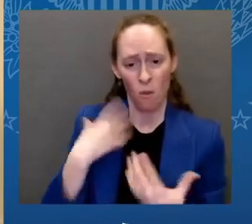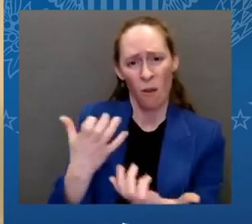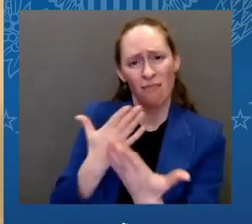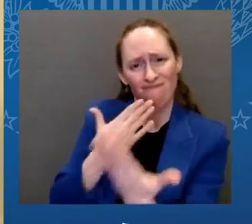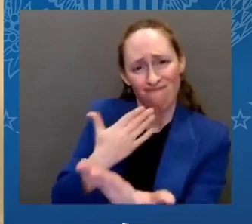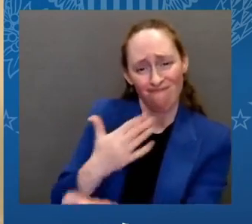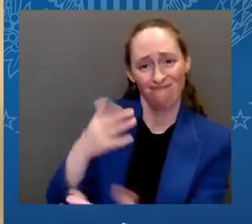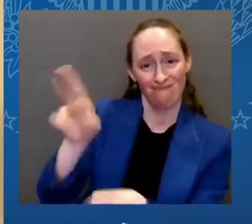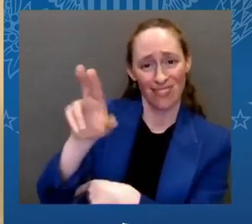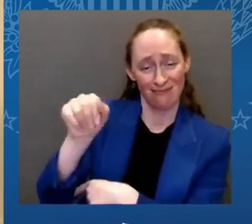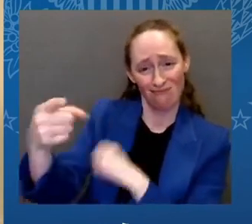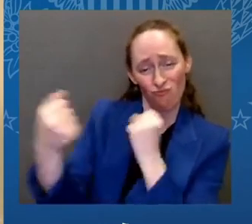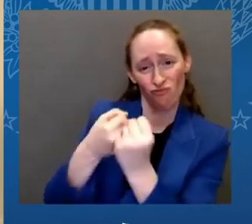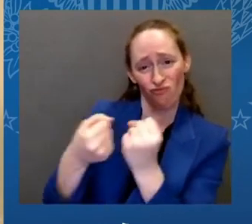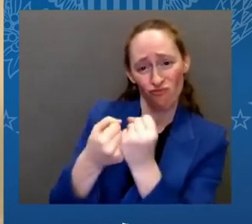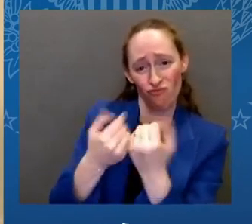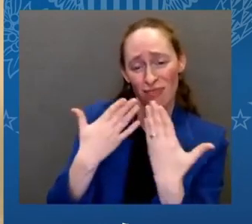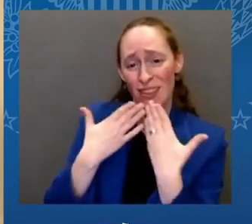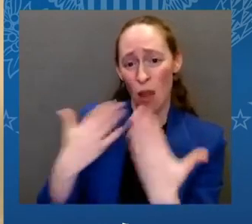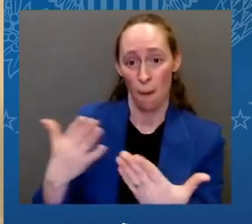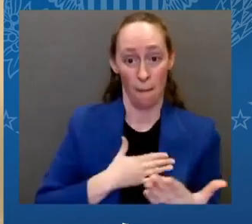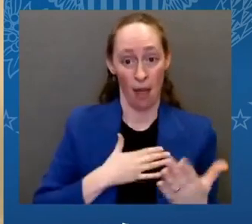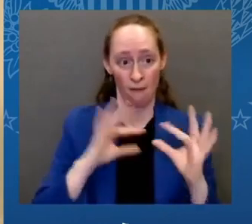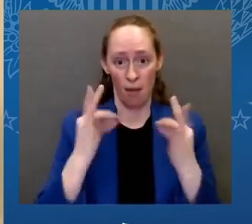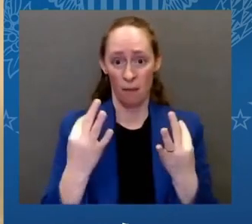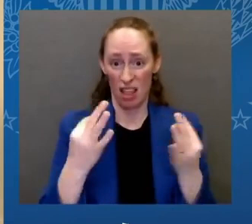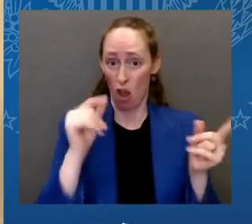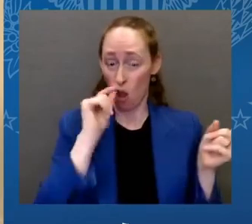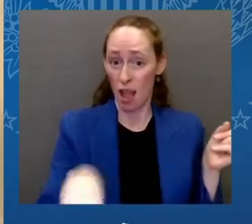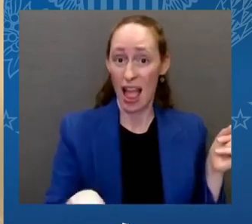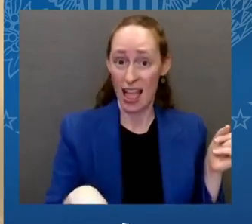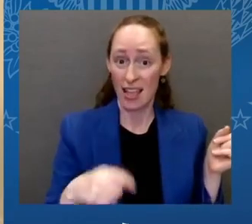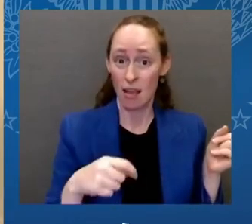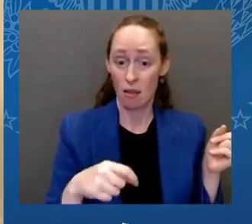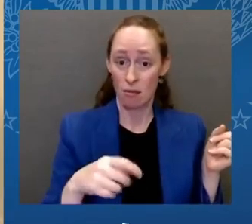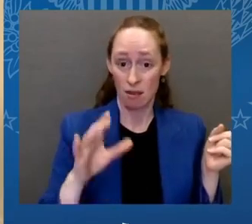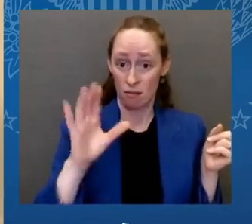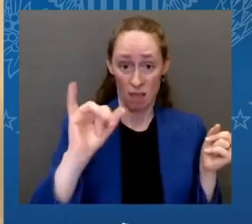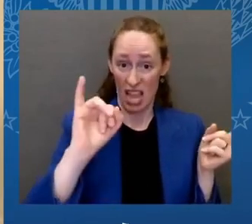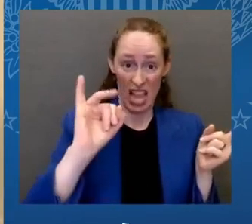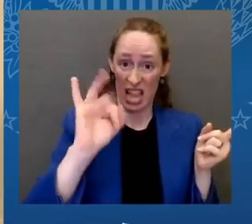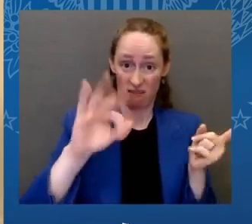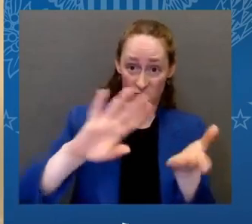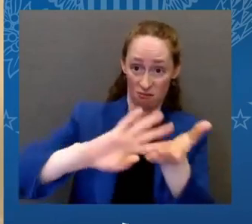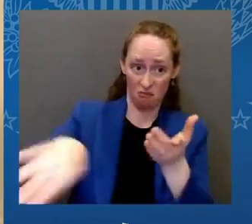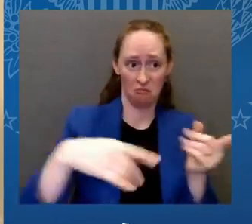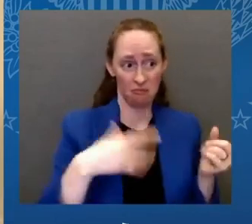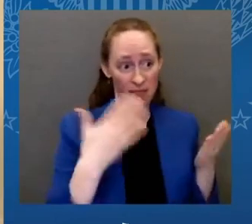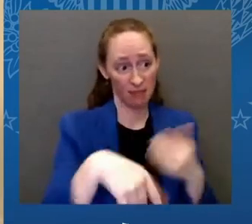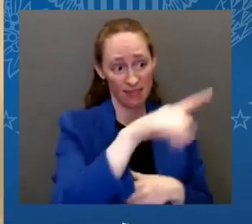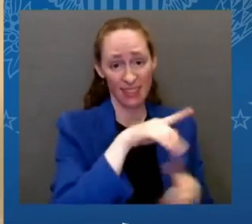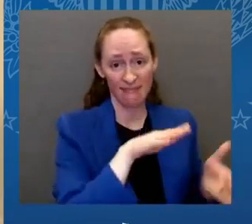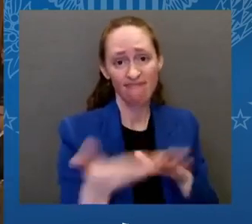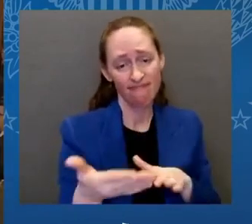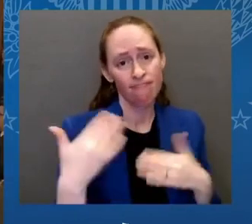України. І я мушу зазначити, що моя сім'я в Україні не була б живою сьогодні без допомоги і